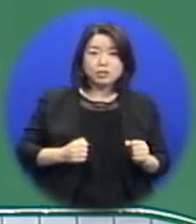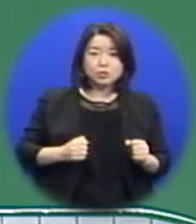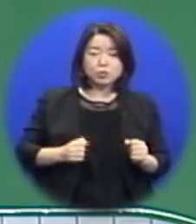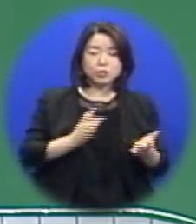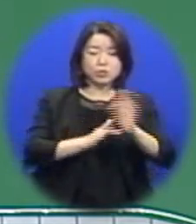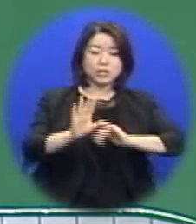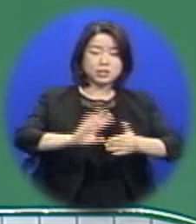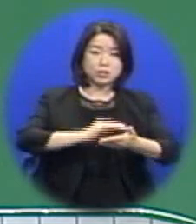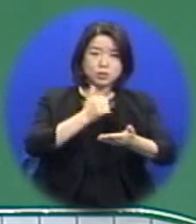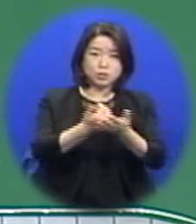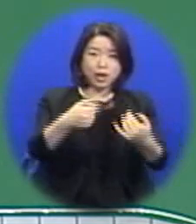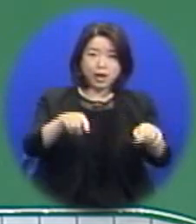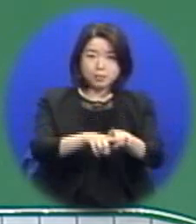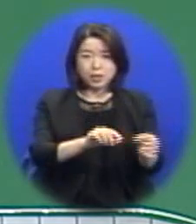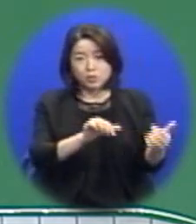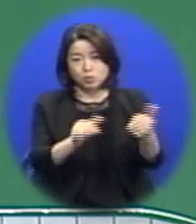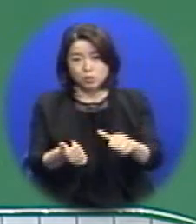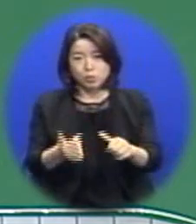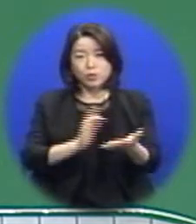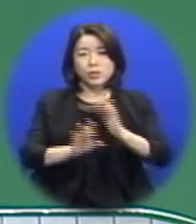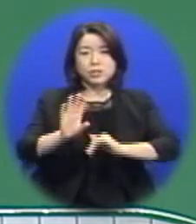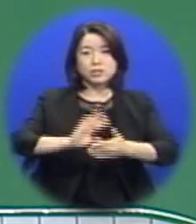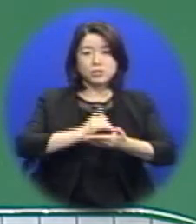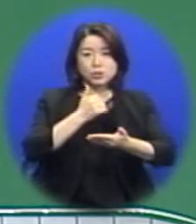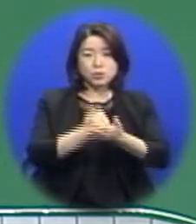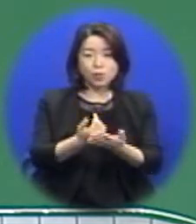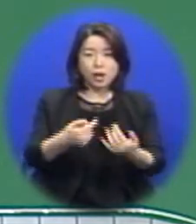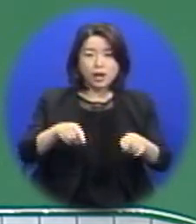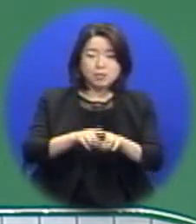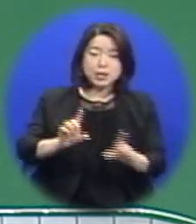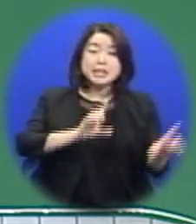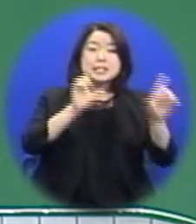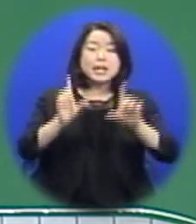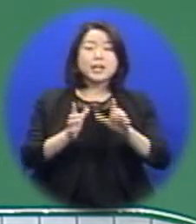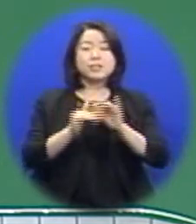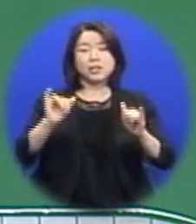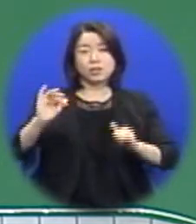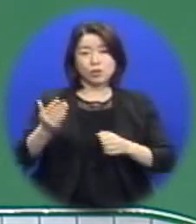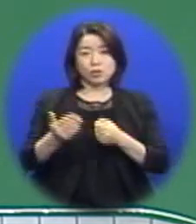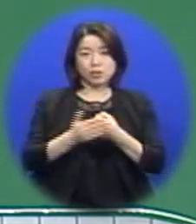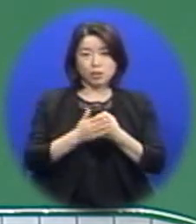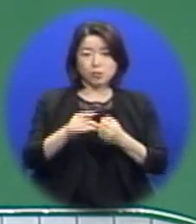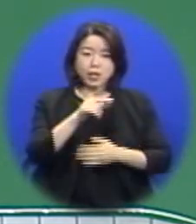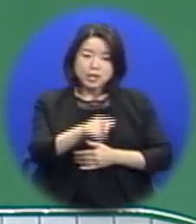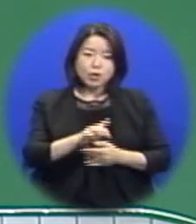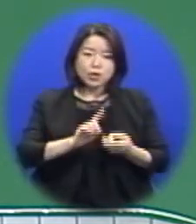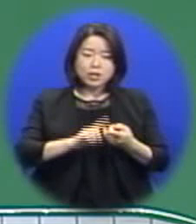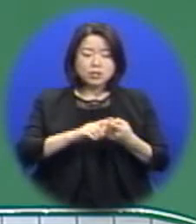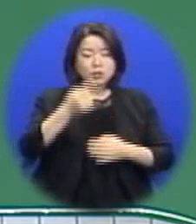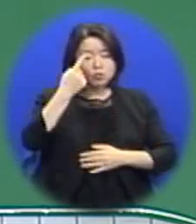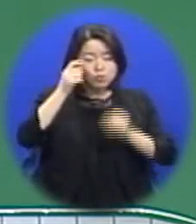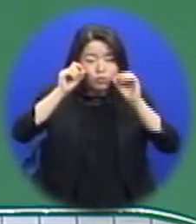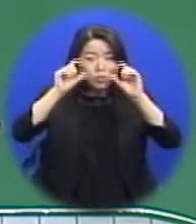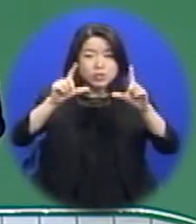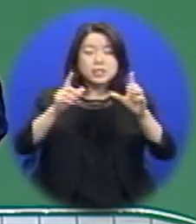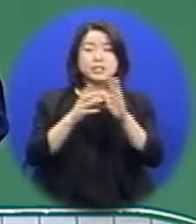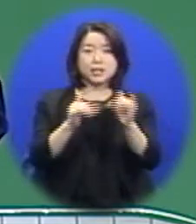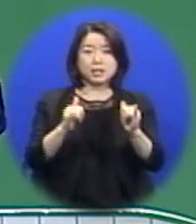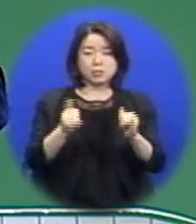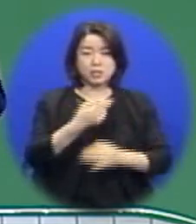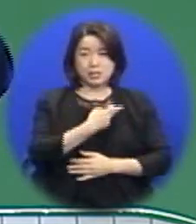함께 죽고 이제 예수 그리스도와 사는 자가 되었으니 이 사실에 대해서 눈이 뜨이고 나니까 사도